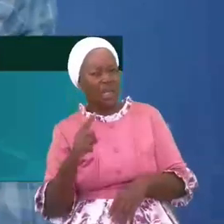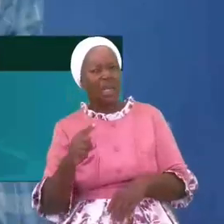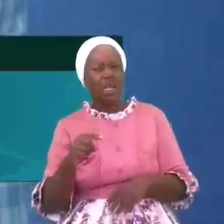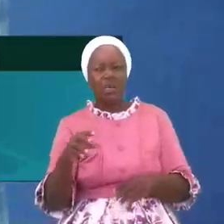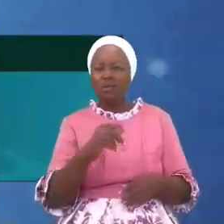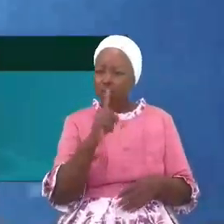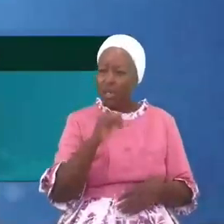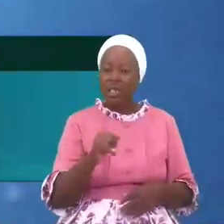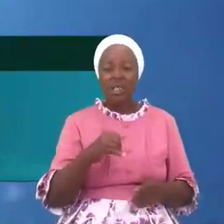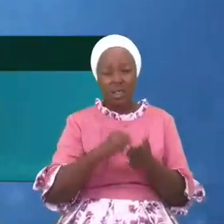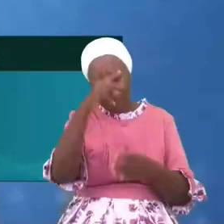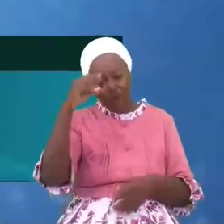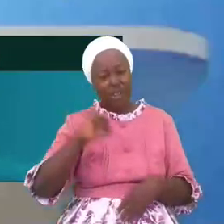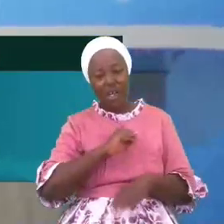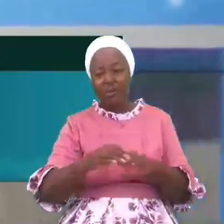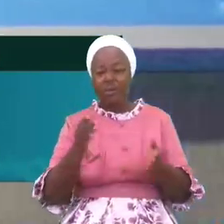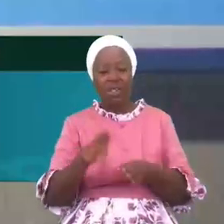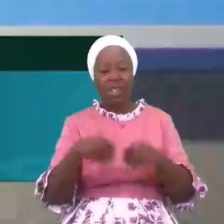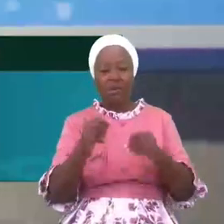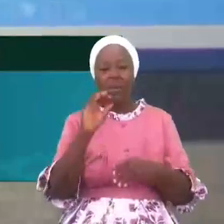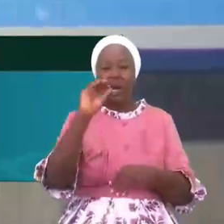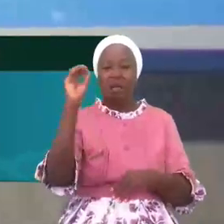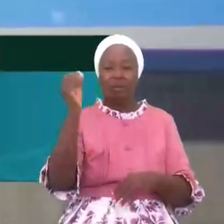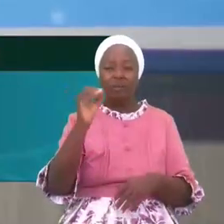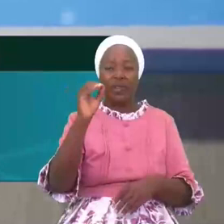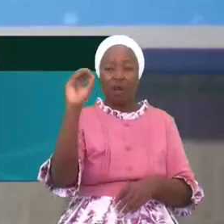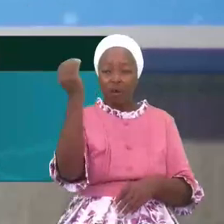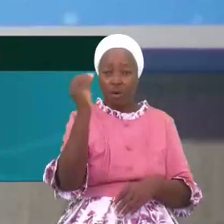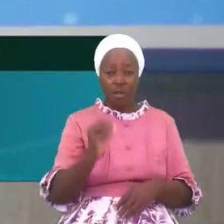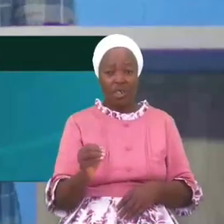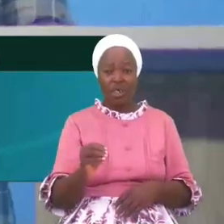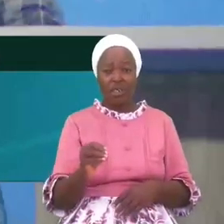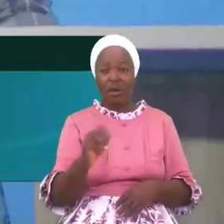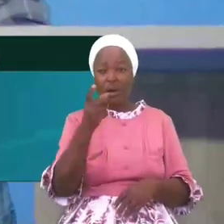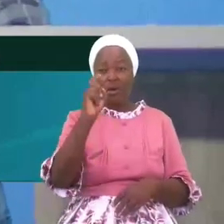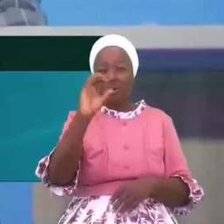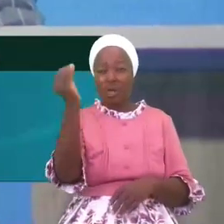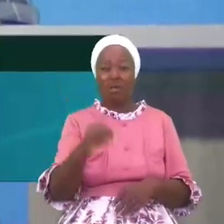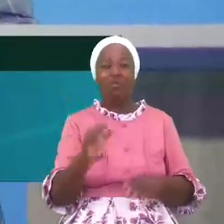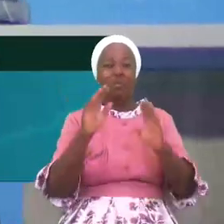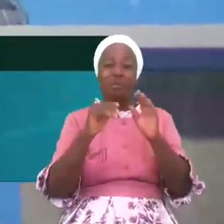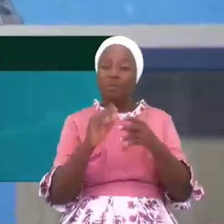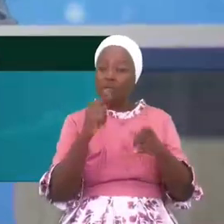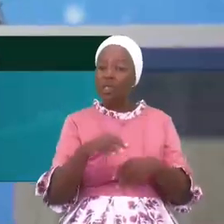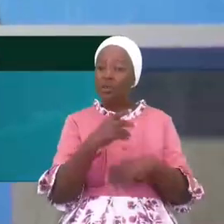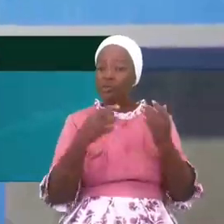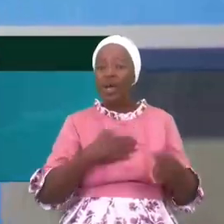je n'ai pas donné mon attention à 100% à ce que l'enseignant